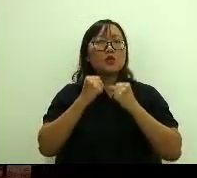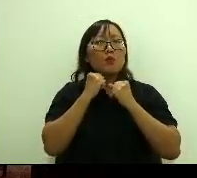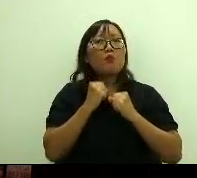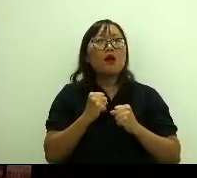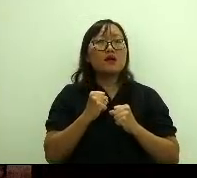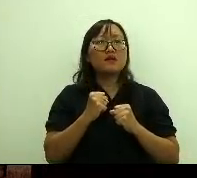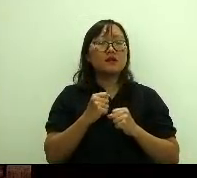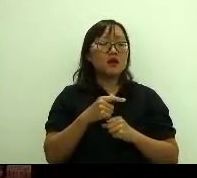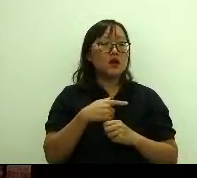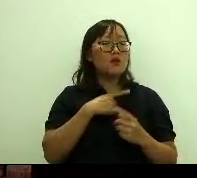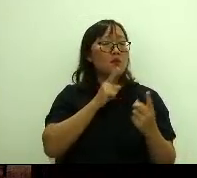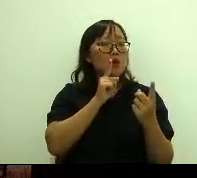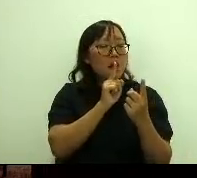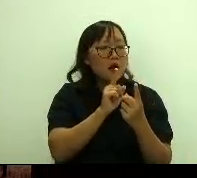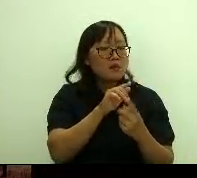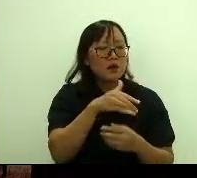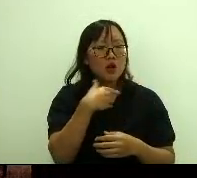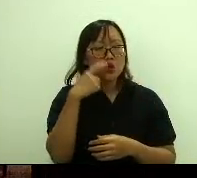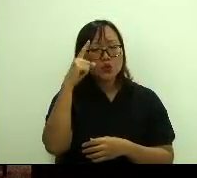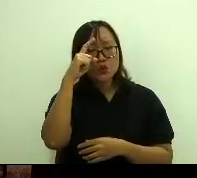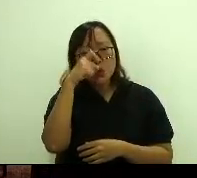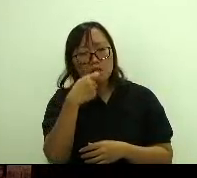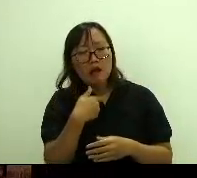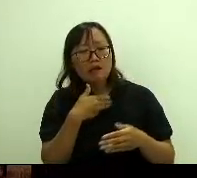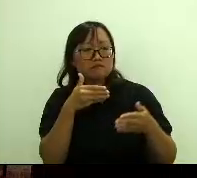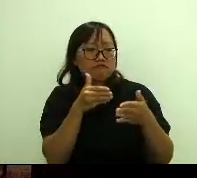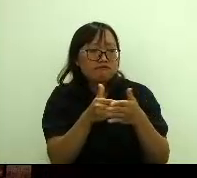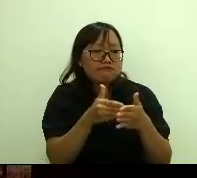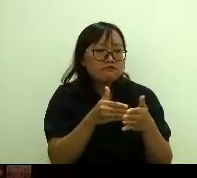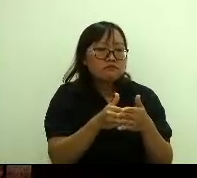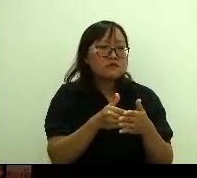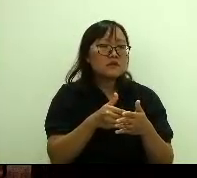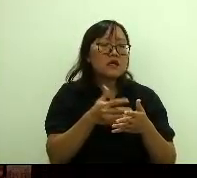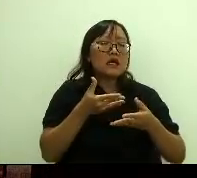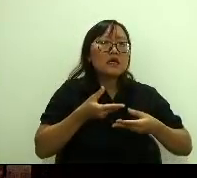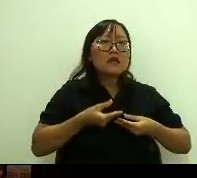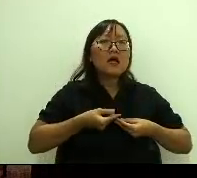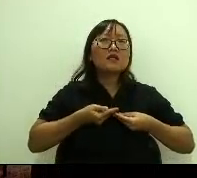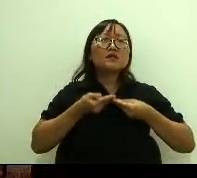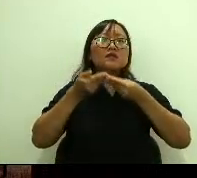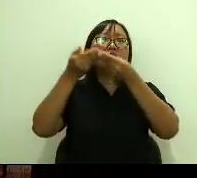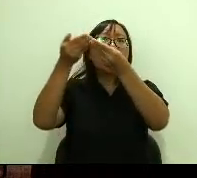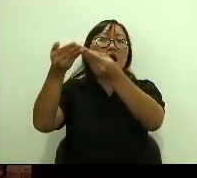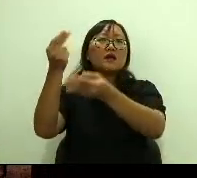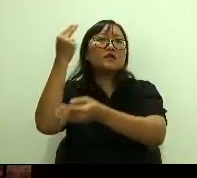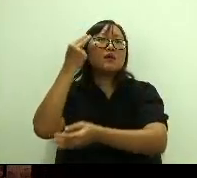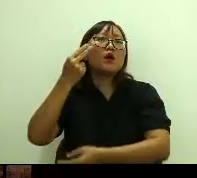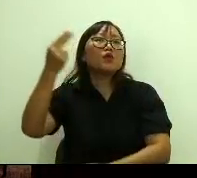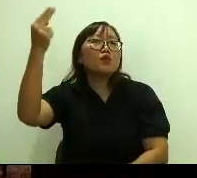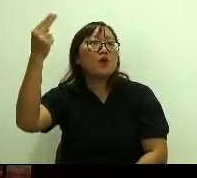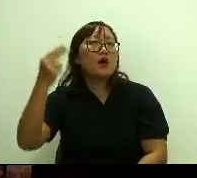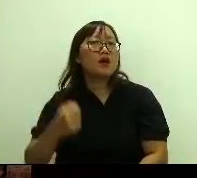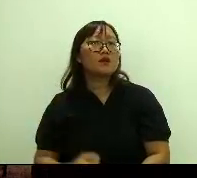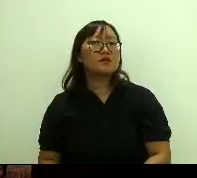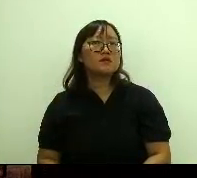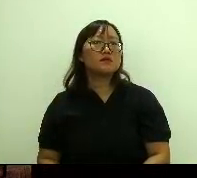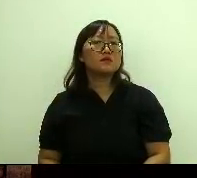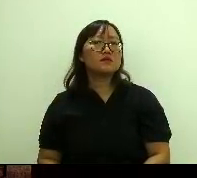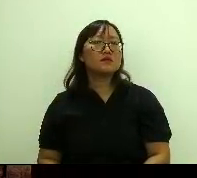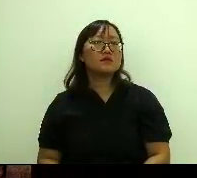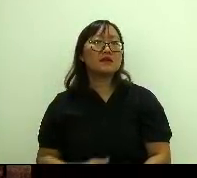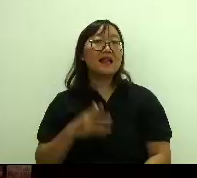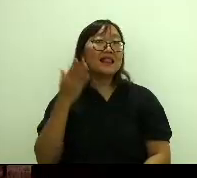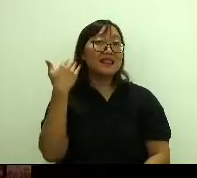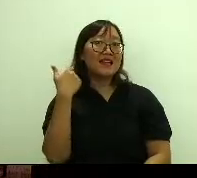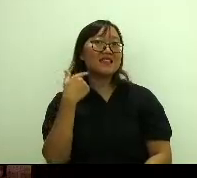bagaimana menghadapi semuanya itu. Maka dalam bacaan kedua, Paulus mengingatkan kita bahwa jika